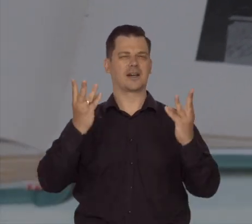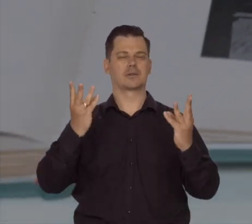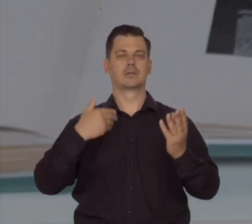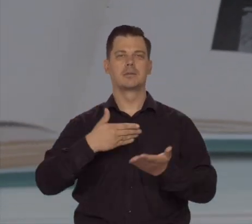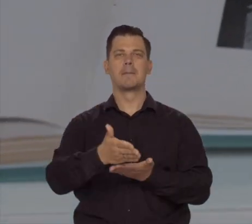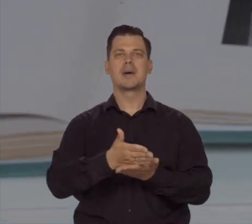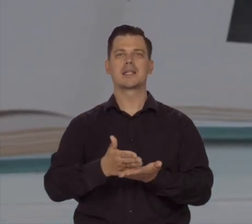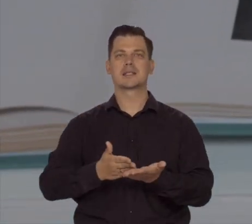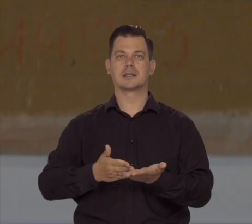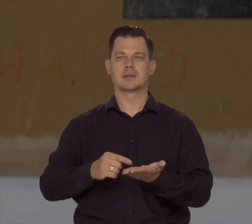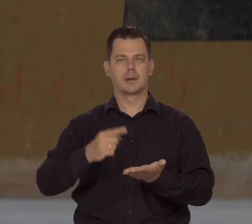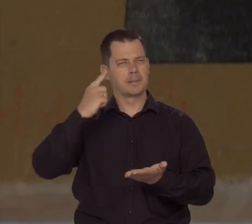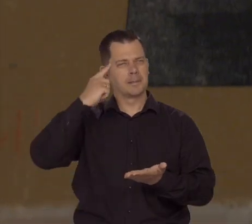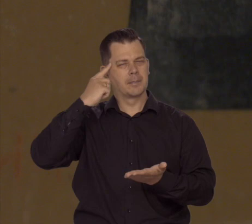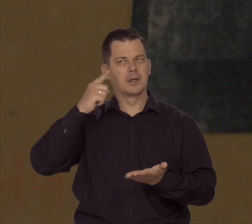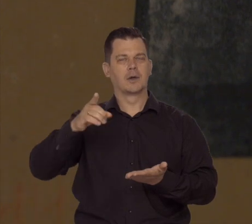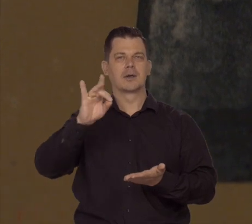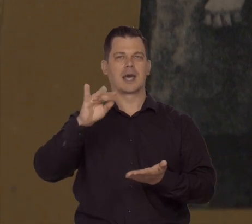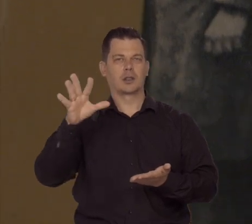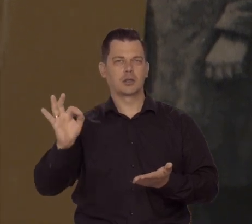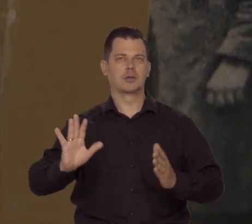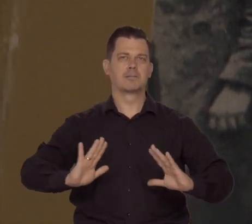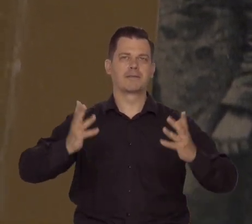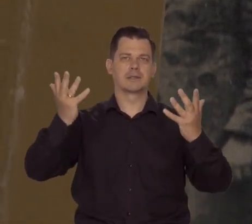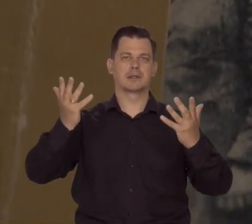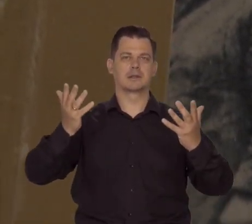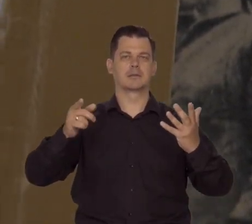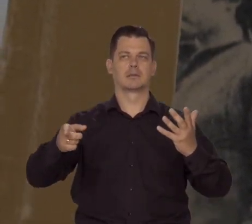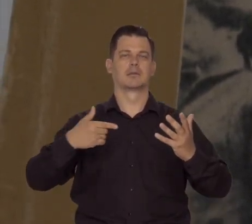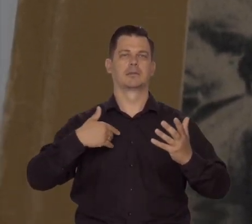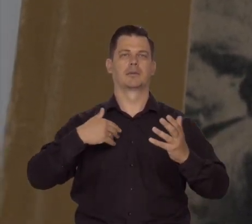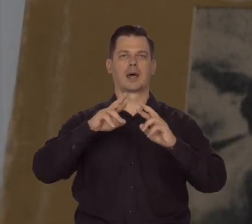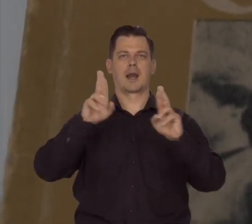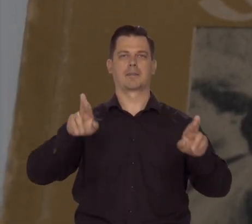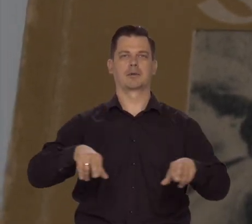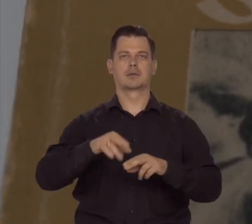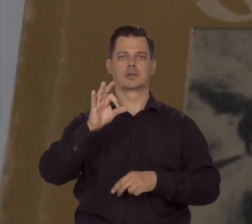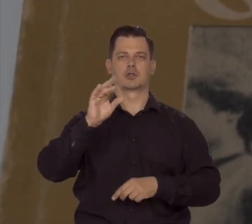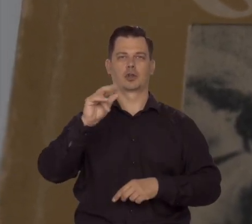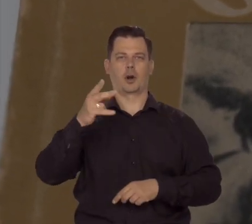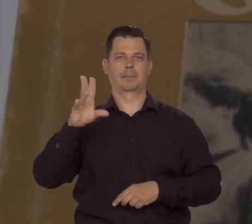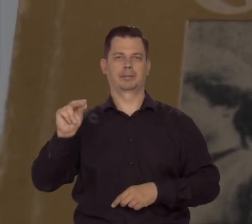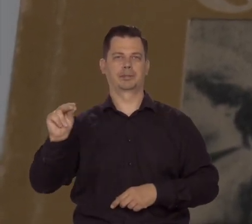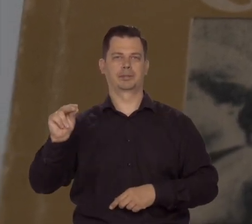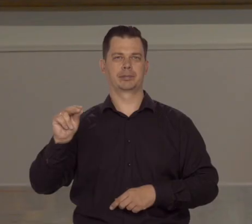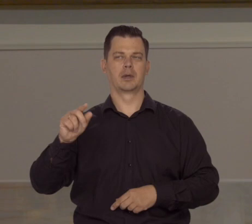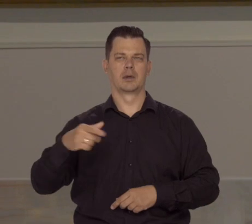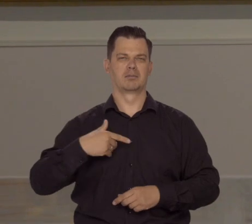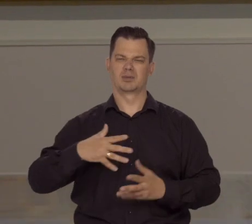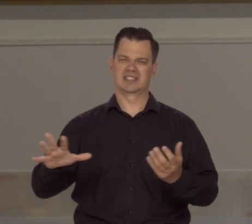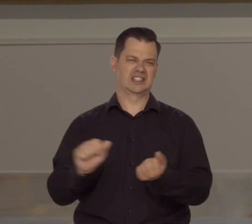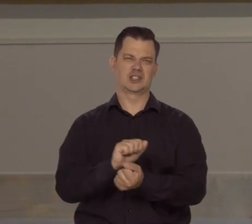jednak matrycą wizualnej pamięci o getcie i powstaniu jest raport Jurgena Stropa, raport